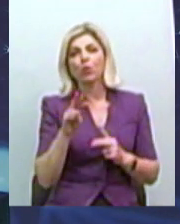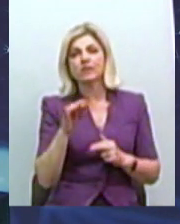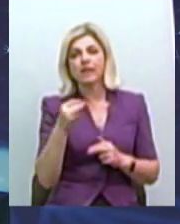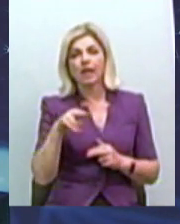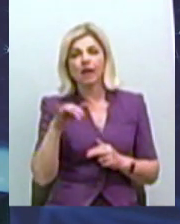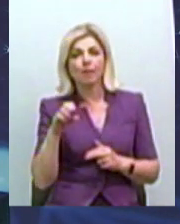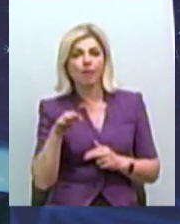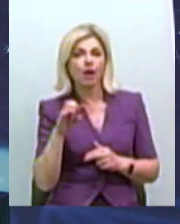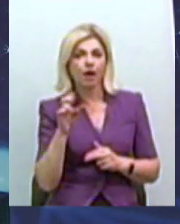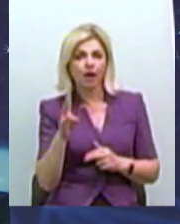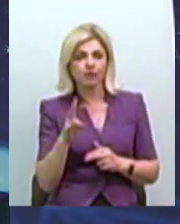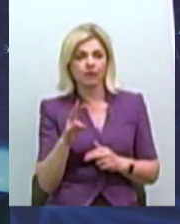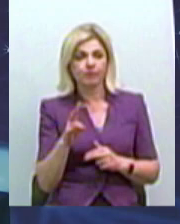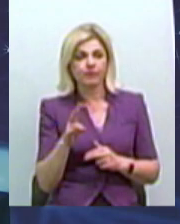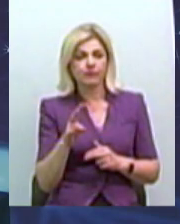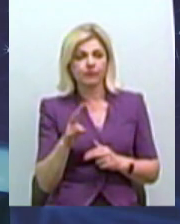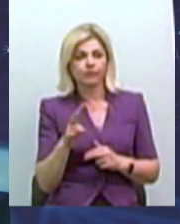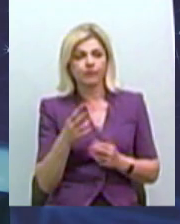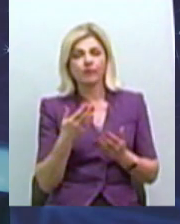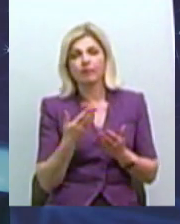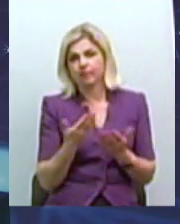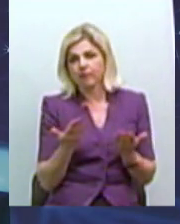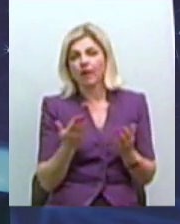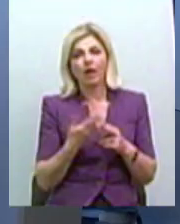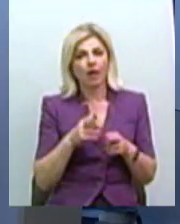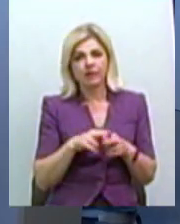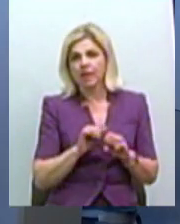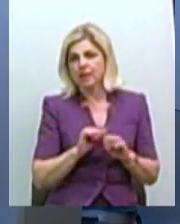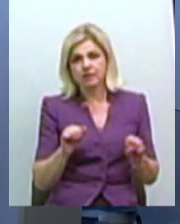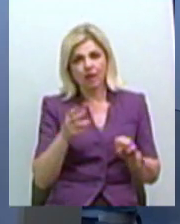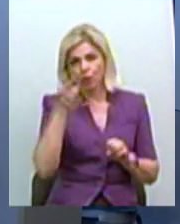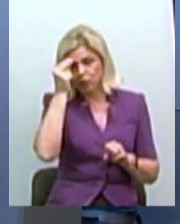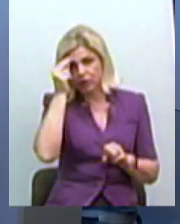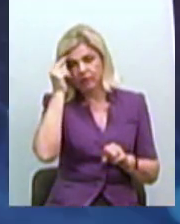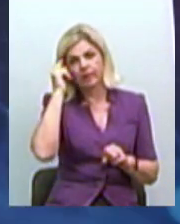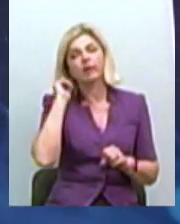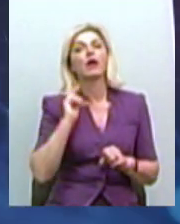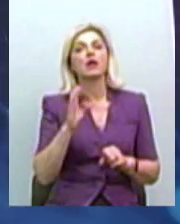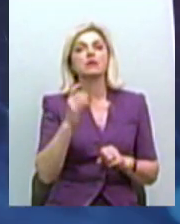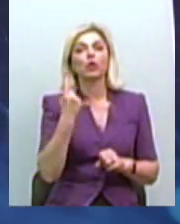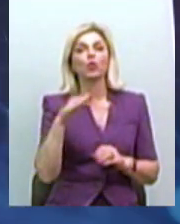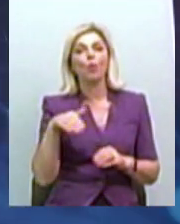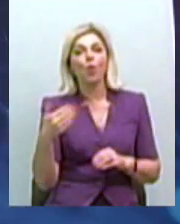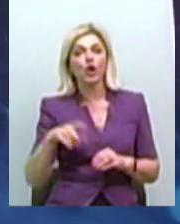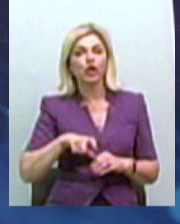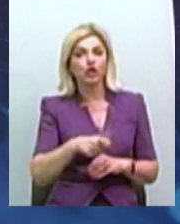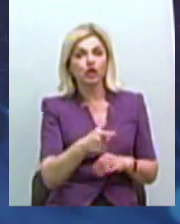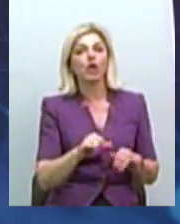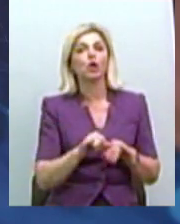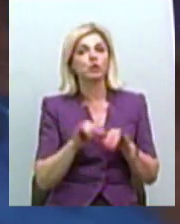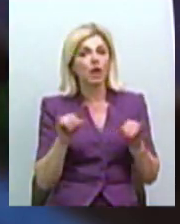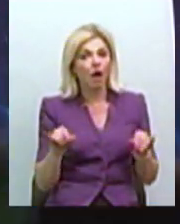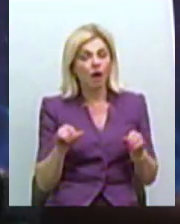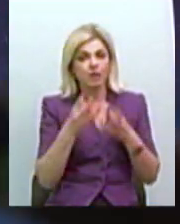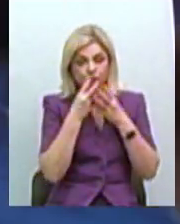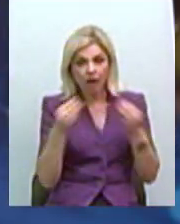плюс почти 1 метр. То есть это нельзя не учитывать. С одного боку речки, вы сказали, зникают, с другого боку уровень воды подвищается. Потому